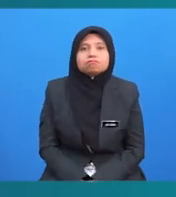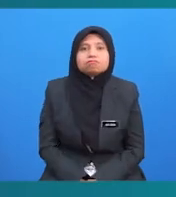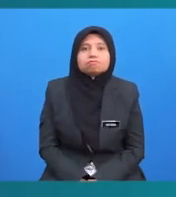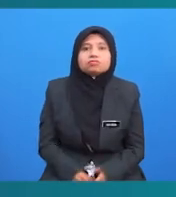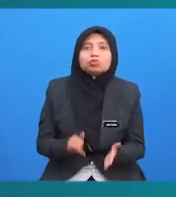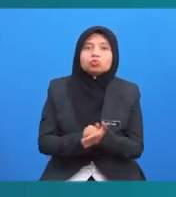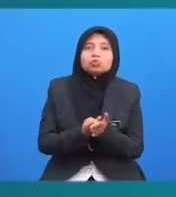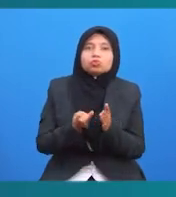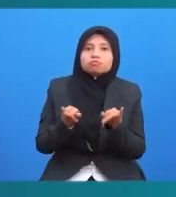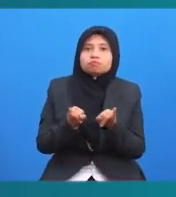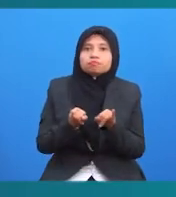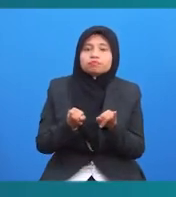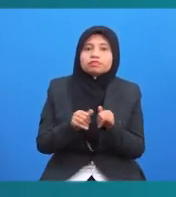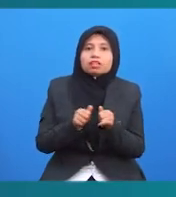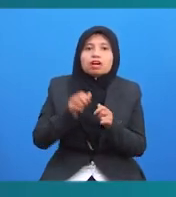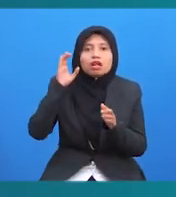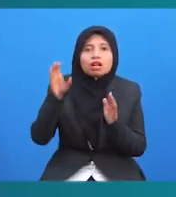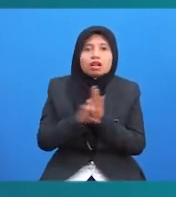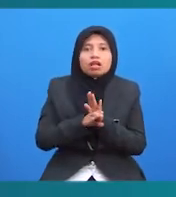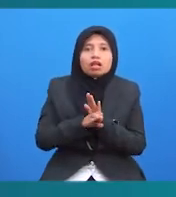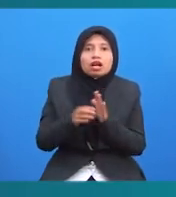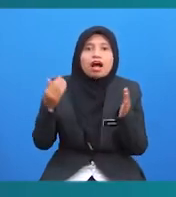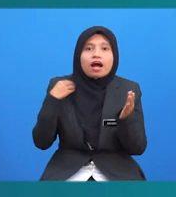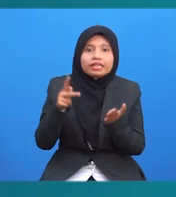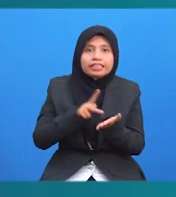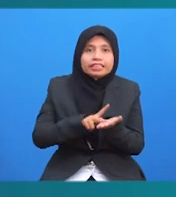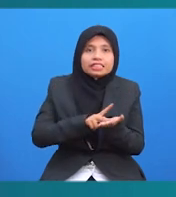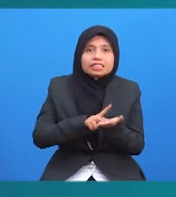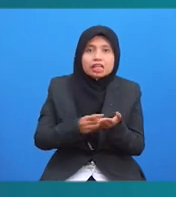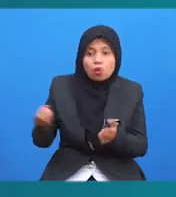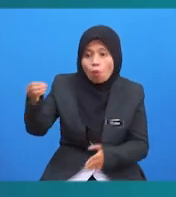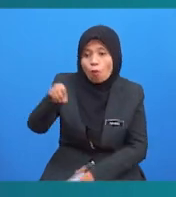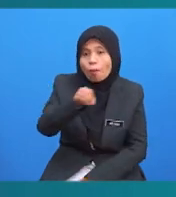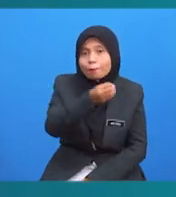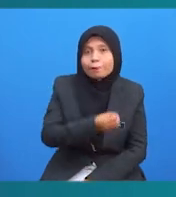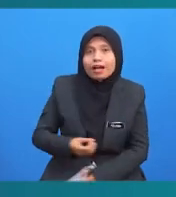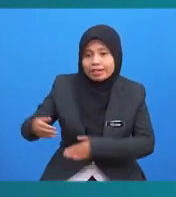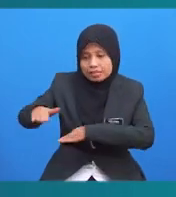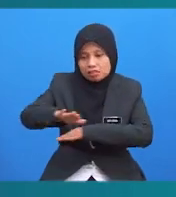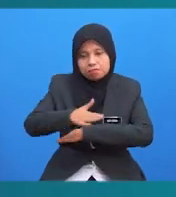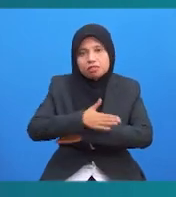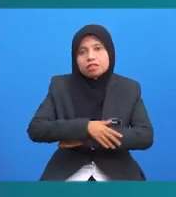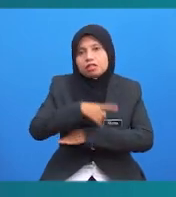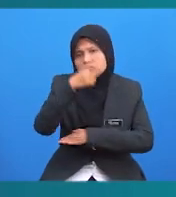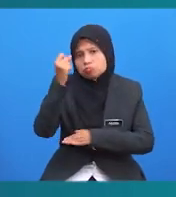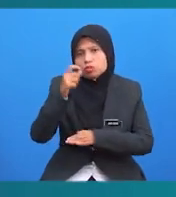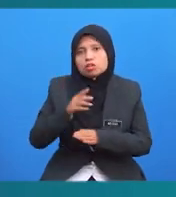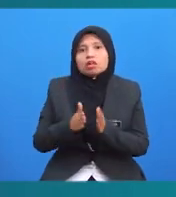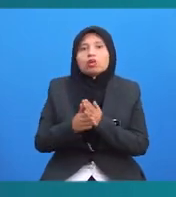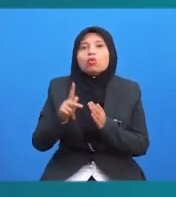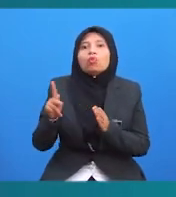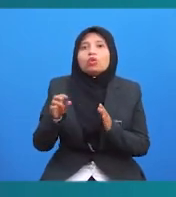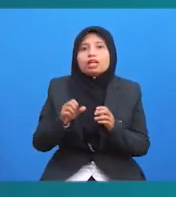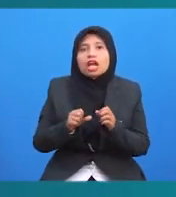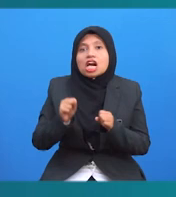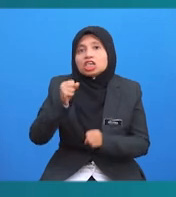Begitu juga dengan gambar yang ini. Terdapat kesan motion blur pada ombak di pantai. Ini disebabkan oleh kelajuan